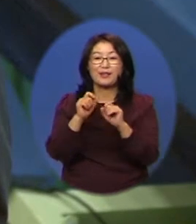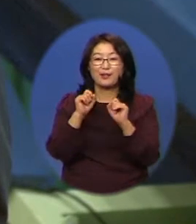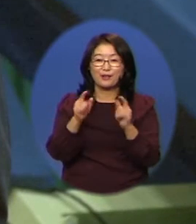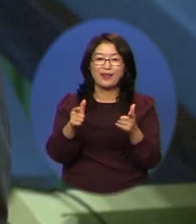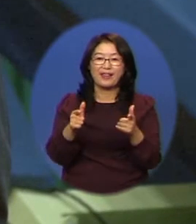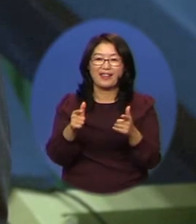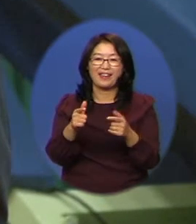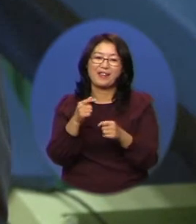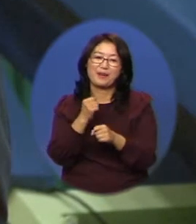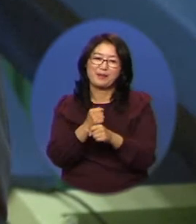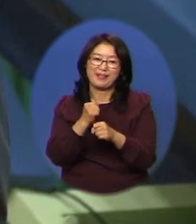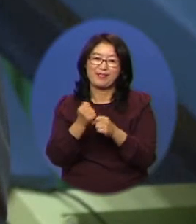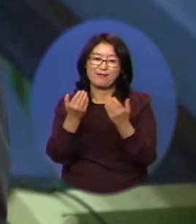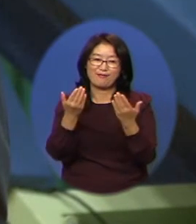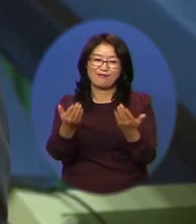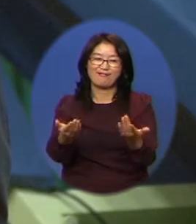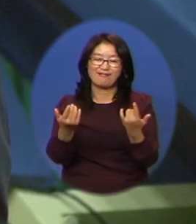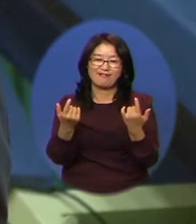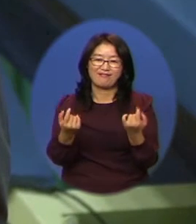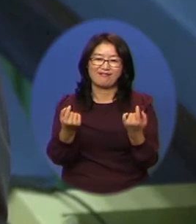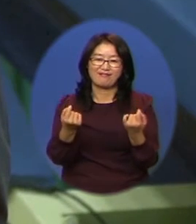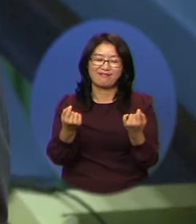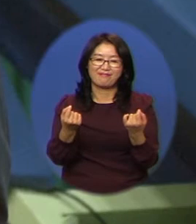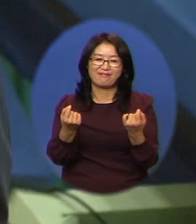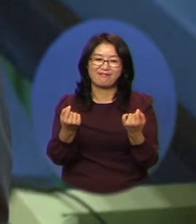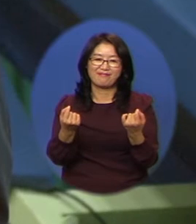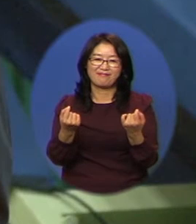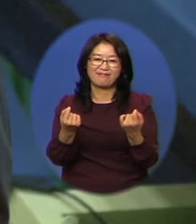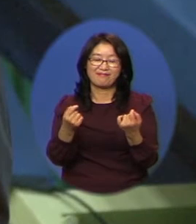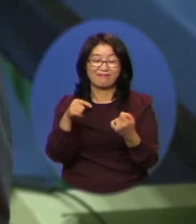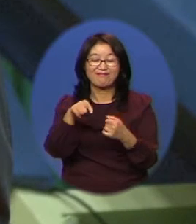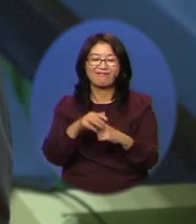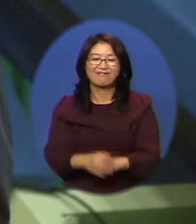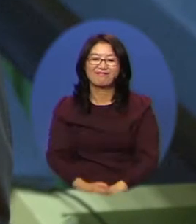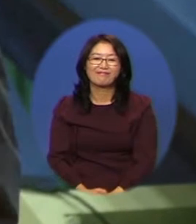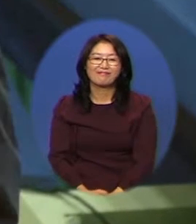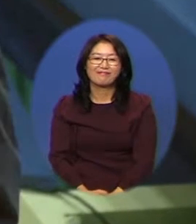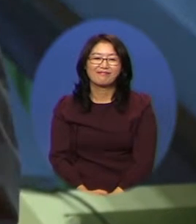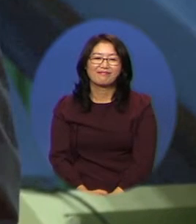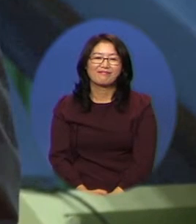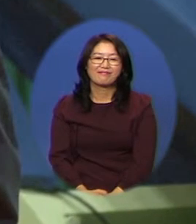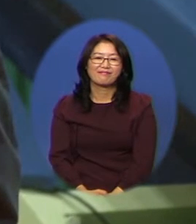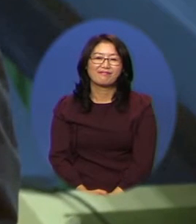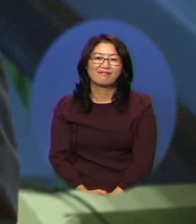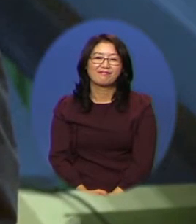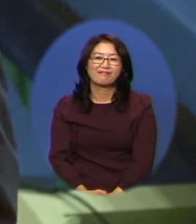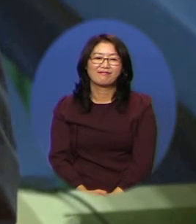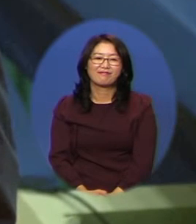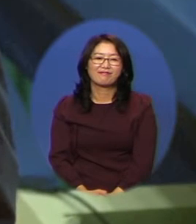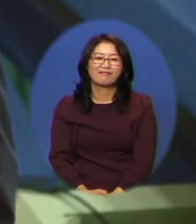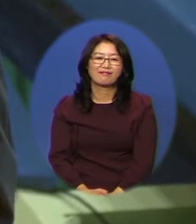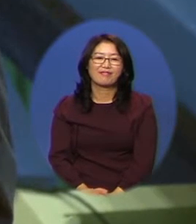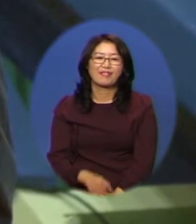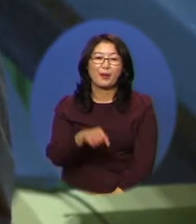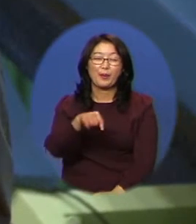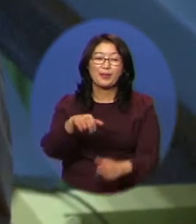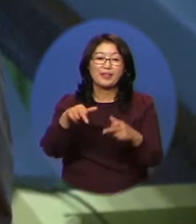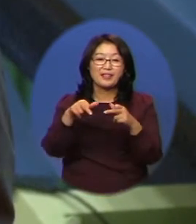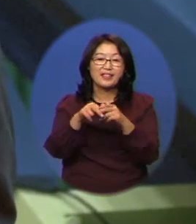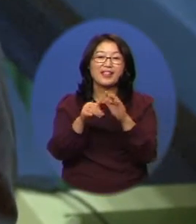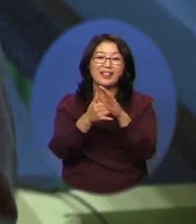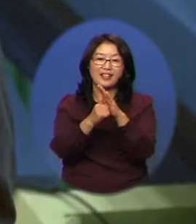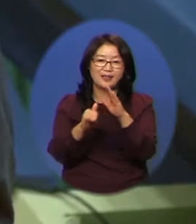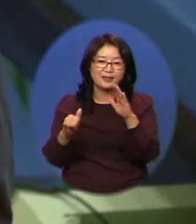오늘 장애인 이런 한마음 체육대회를 여는 것 같습니다. 다시 홍성군 장애인